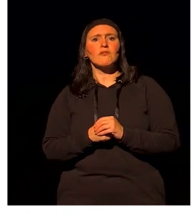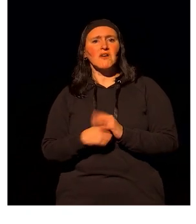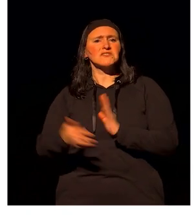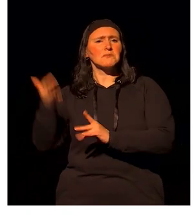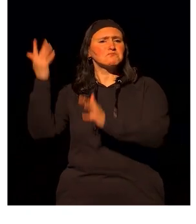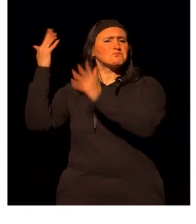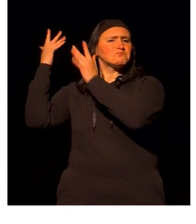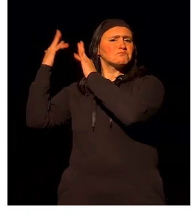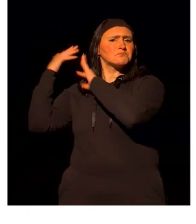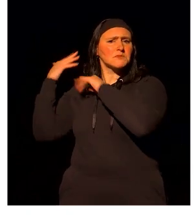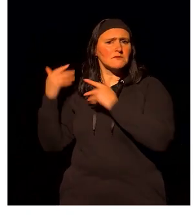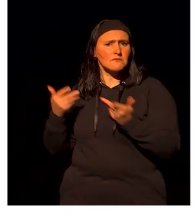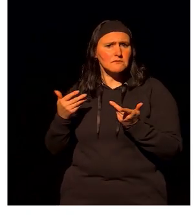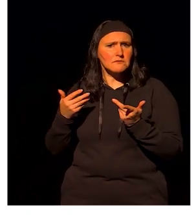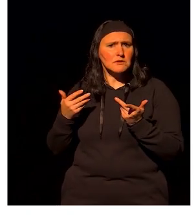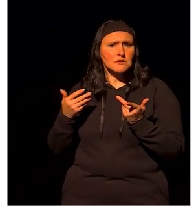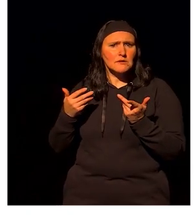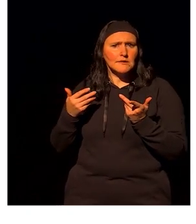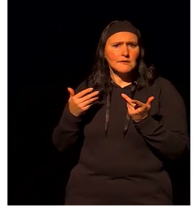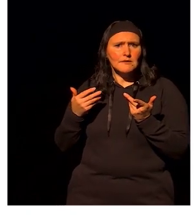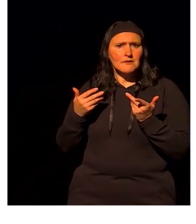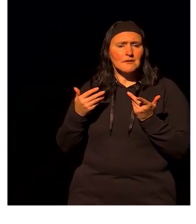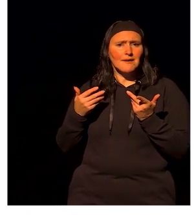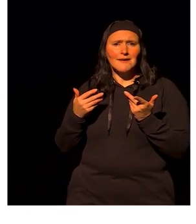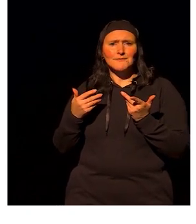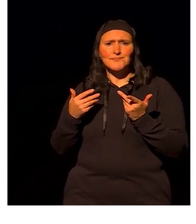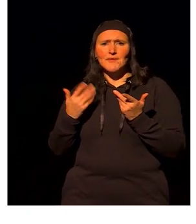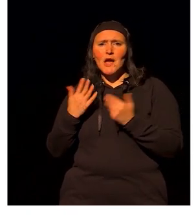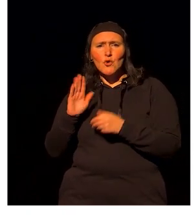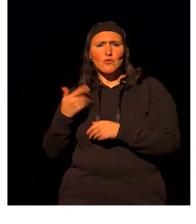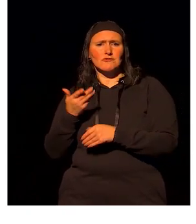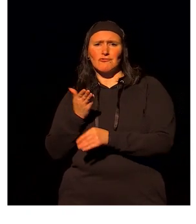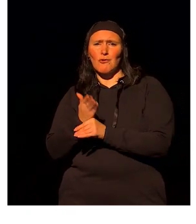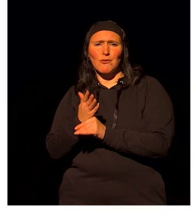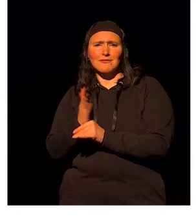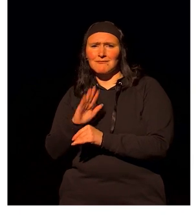sagen, von antijüdischen,